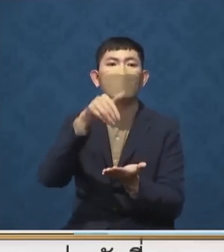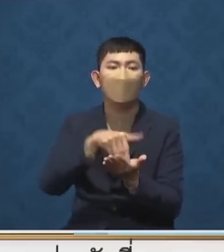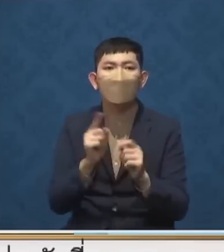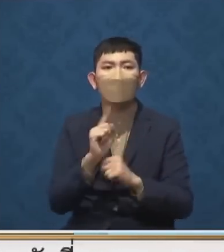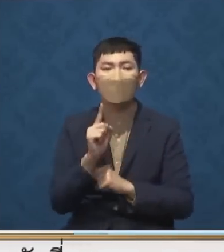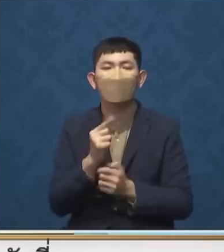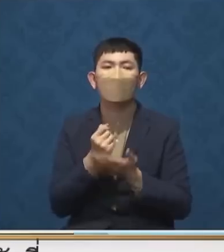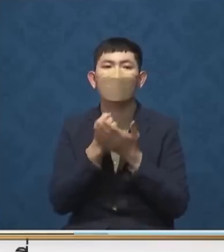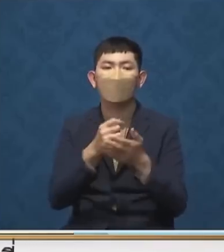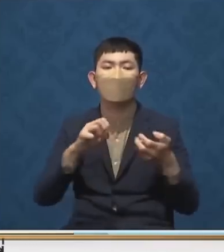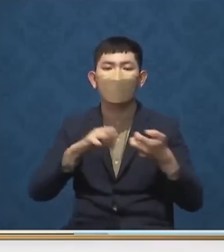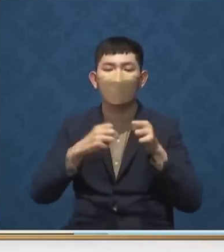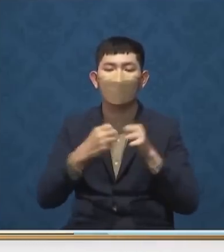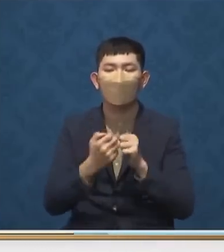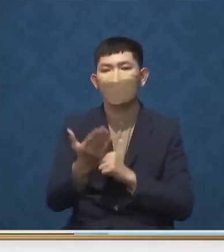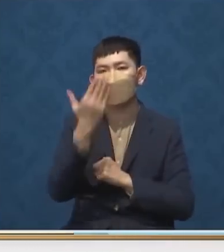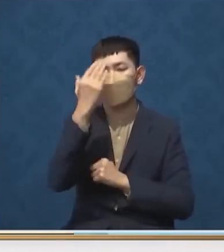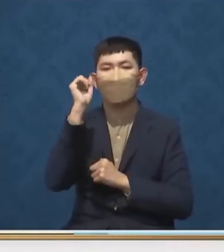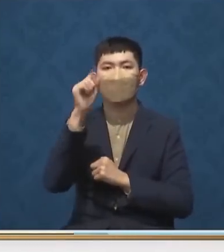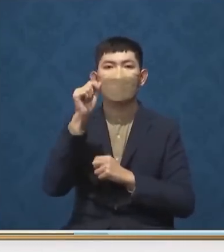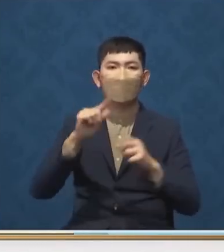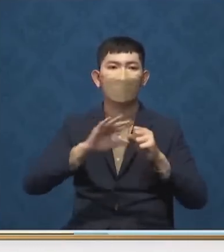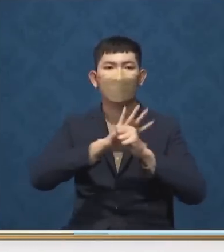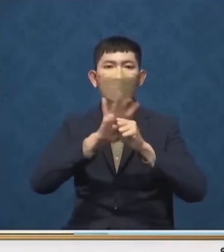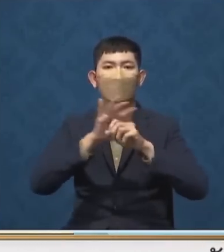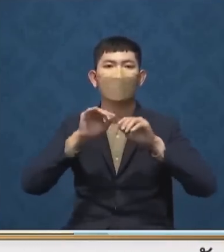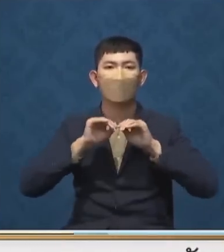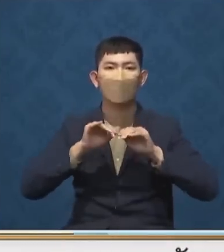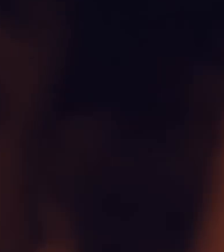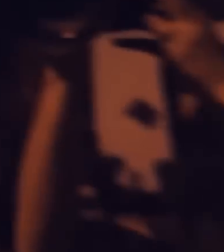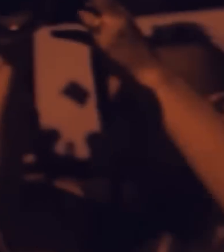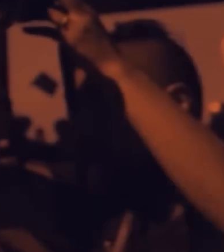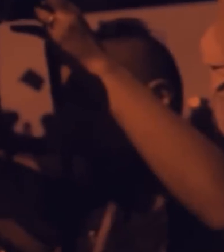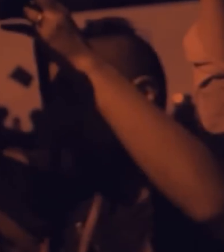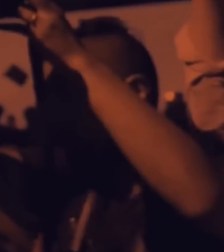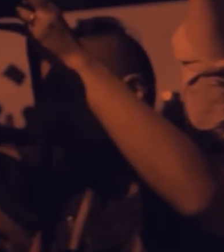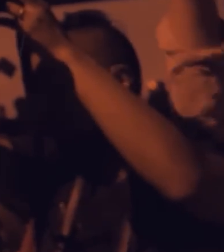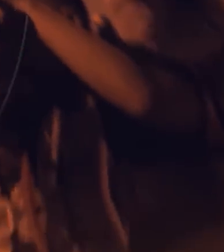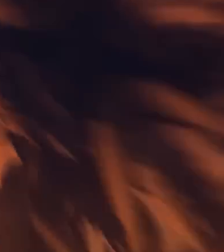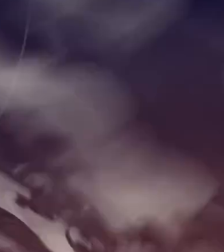องการบรเทาเหตุทเกิดขึ้จากโรคระบาท ติดเชือต่ ได้